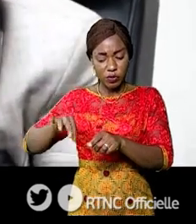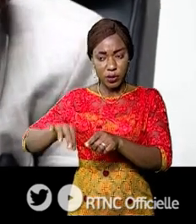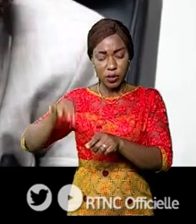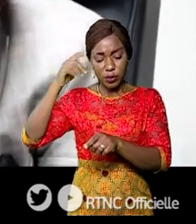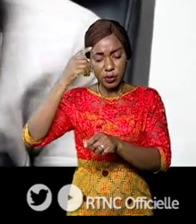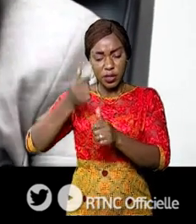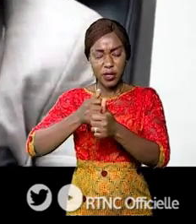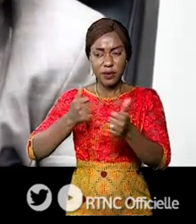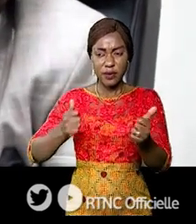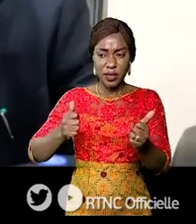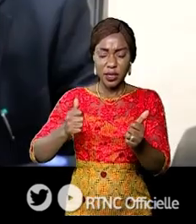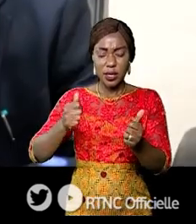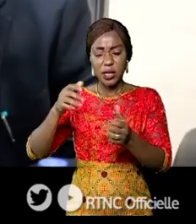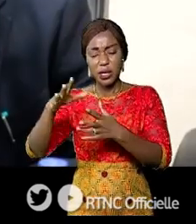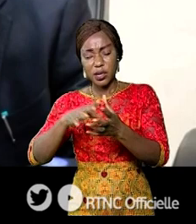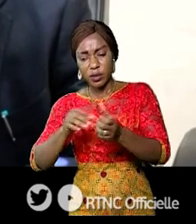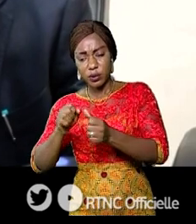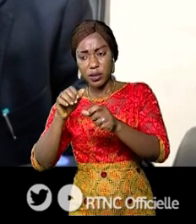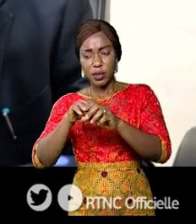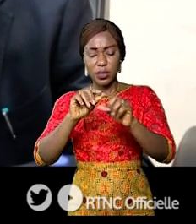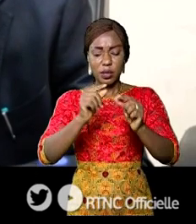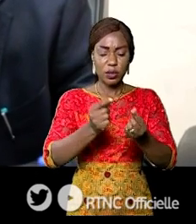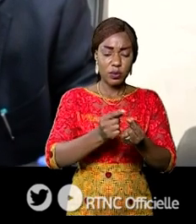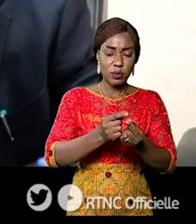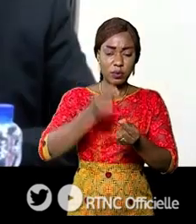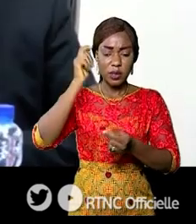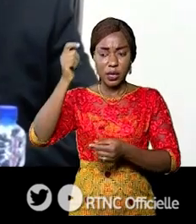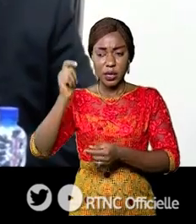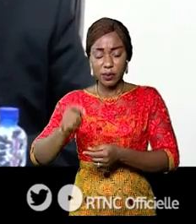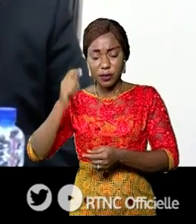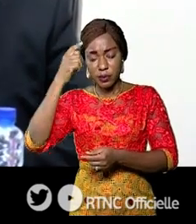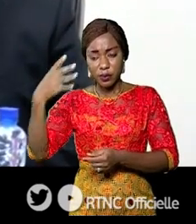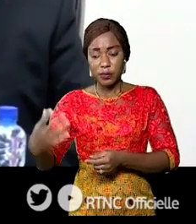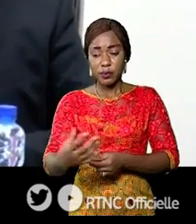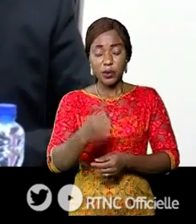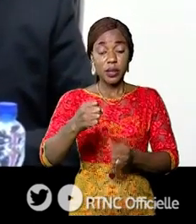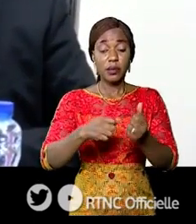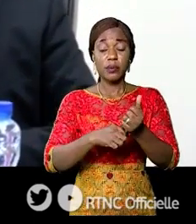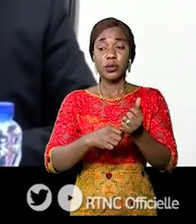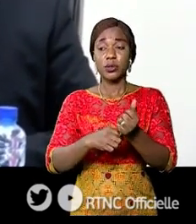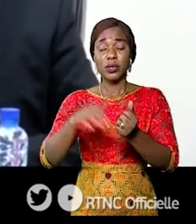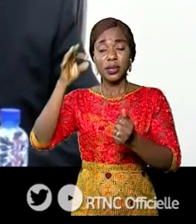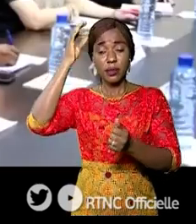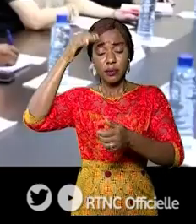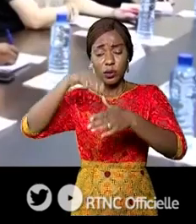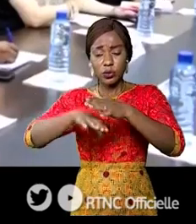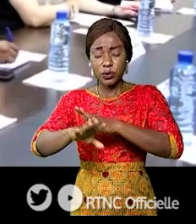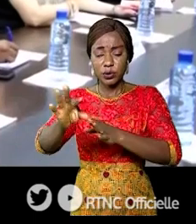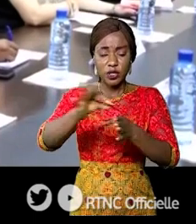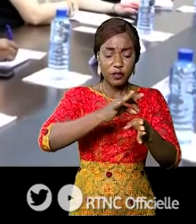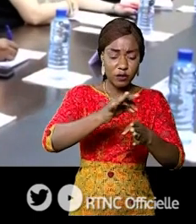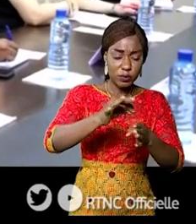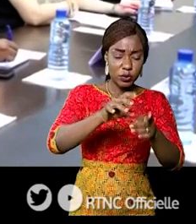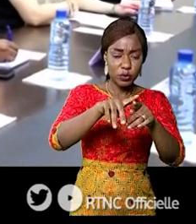Éviter l'exode rural et l'insertion dans les groupes armés, la récupération de démobilisés et la consolidation de la paix